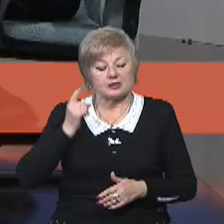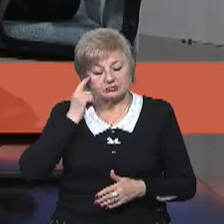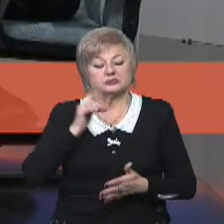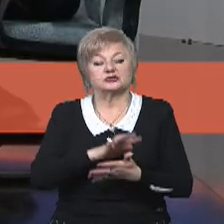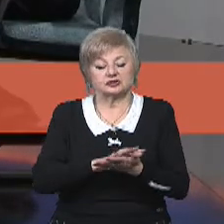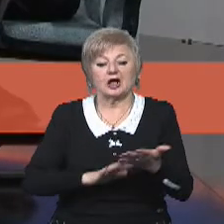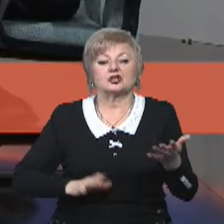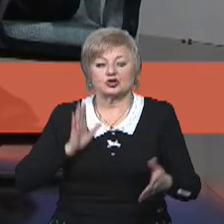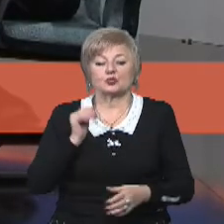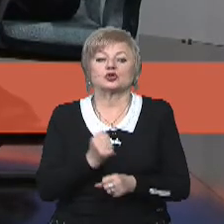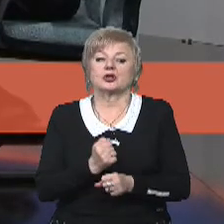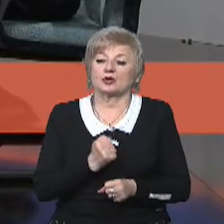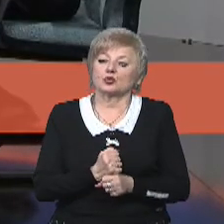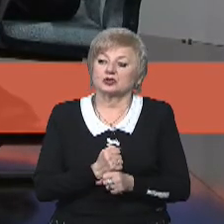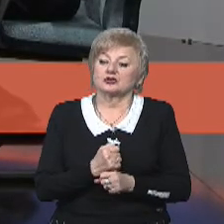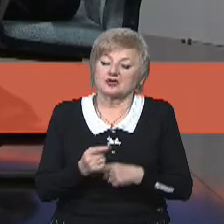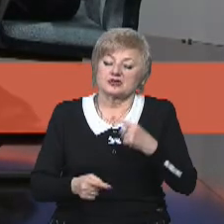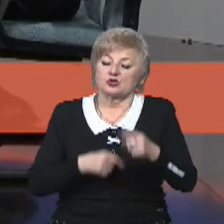спільно кош на наступній експедиції, наступного року?